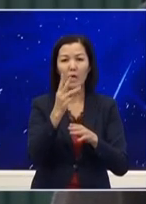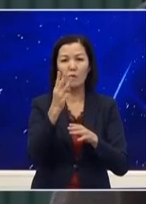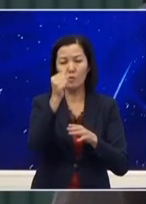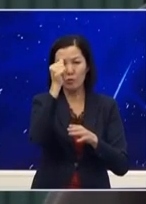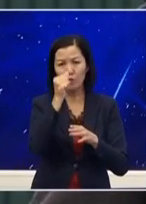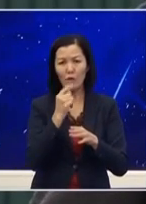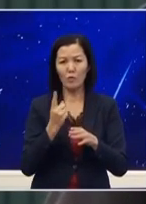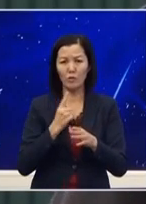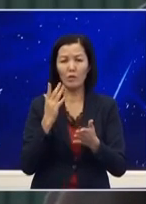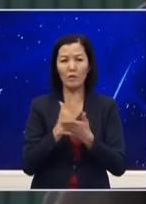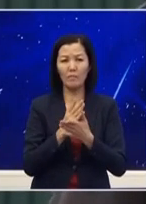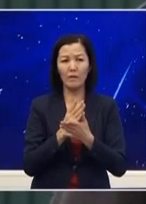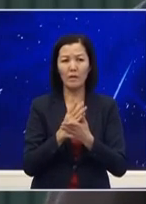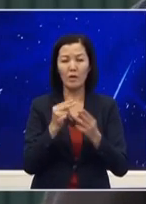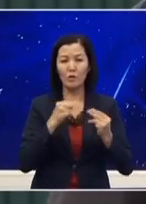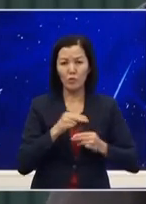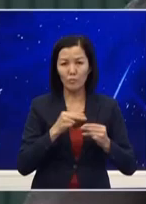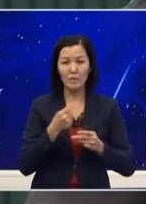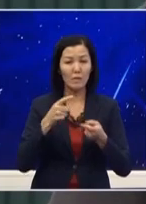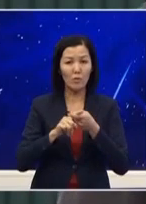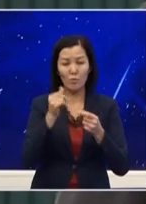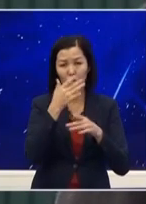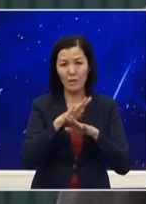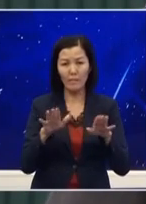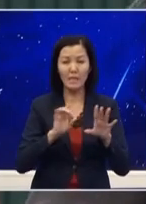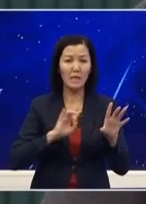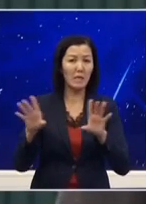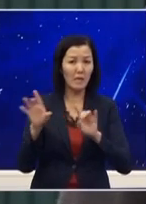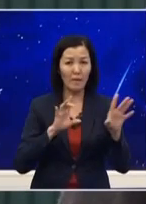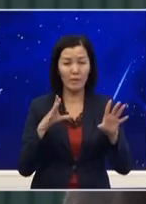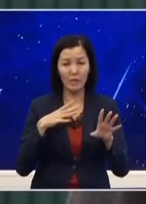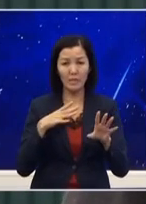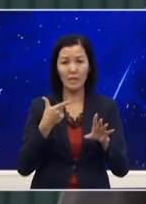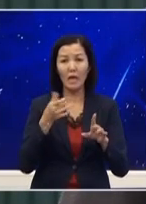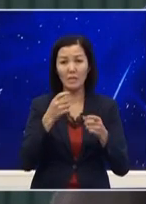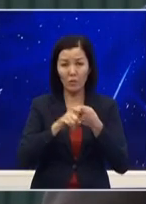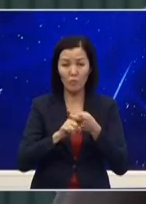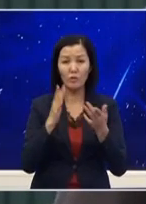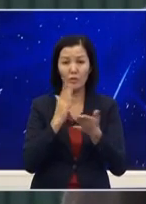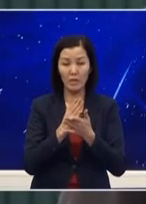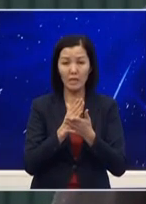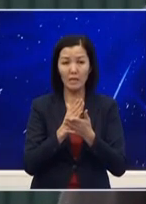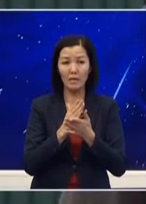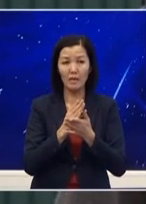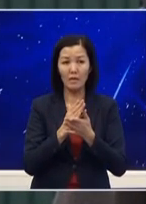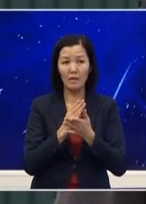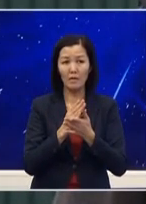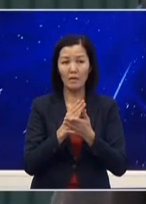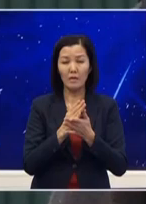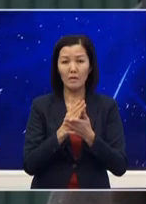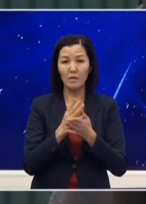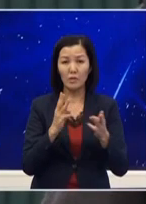дейді. Енді ондай жұмыс ұйымдастырамаса, өздері реклама деп берді, осы газға қосылыңдар деді. Соған қарай енді газға қосылмақшы болдық қой